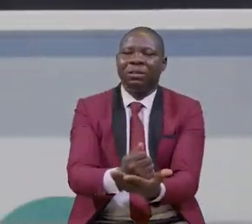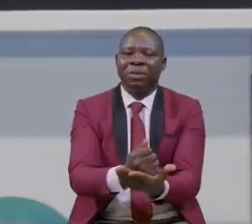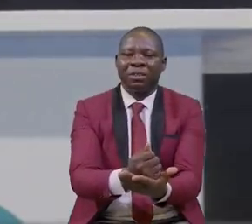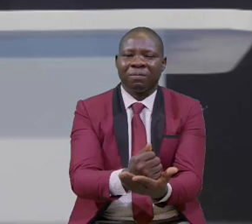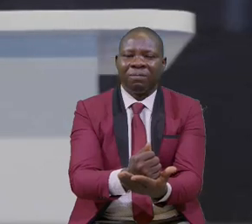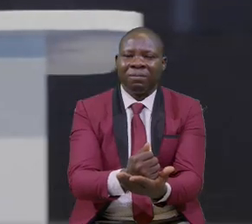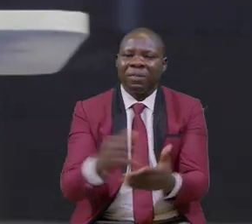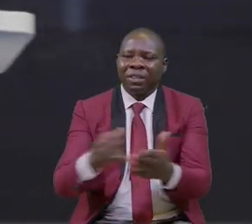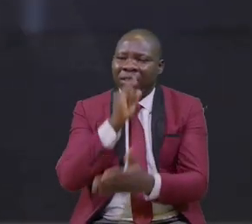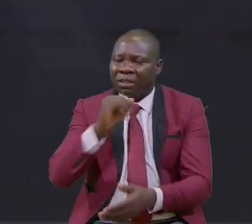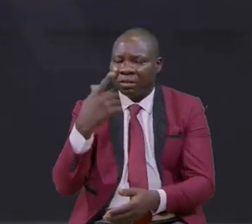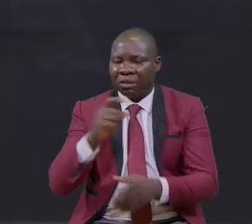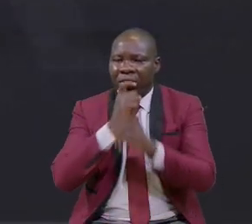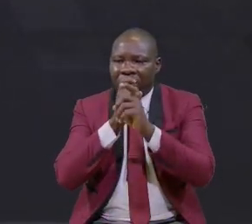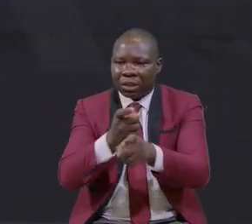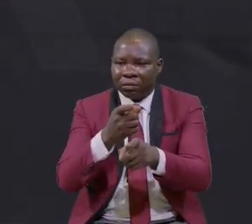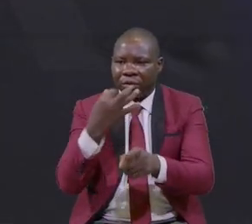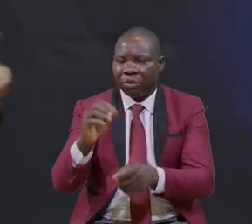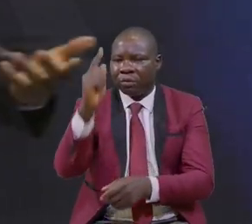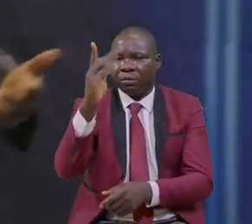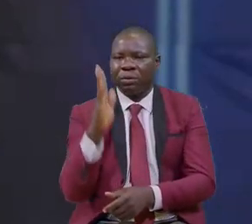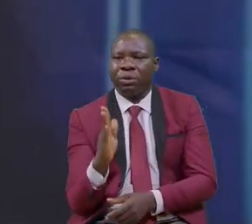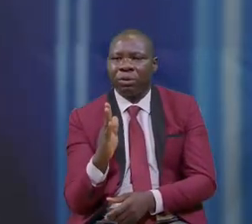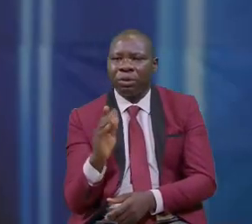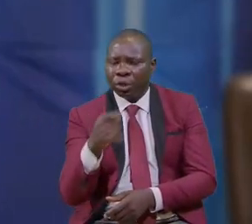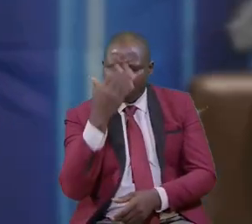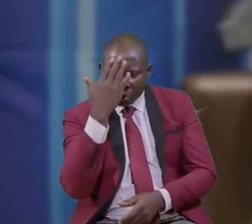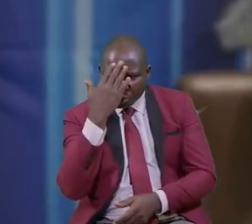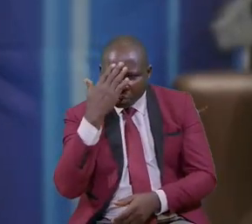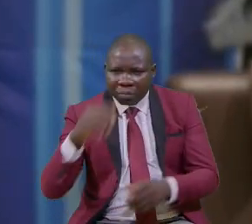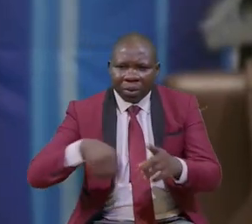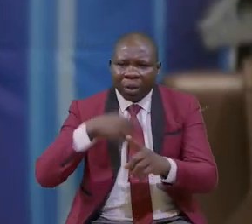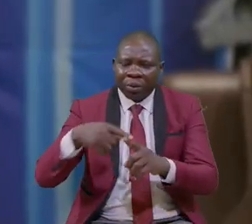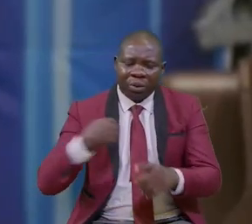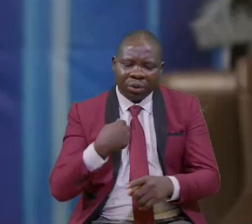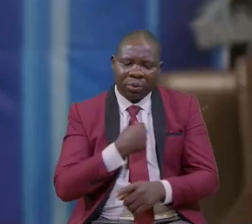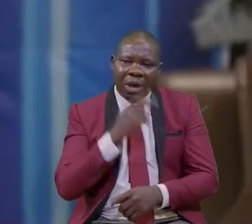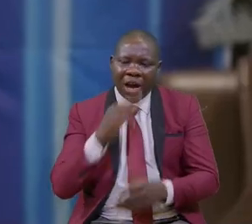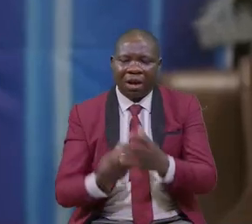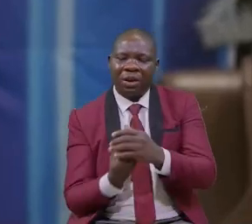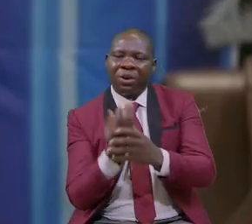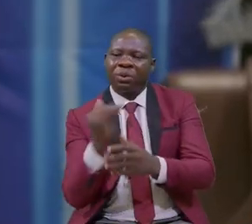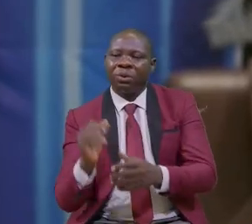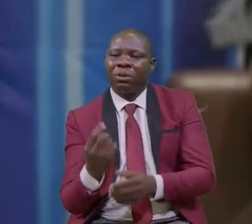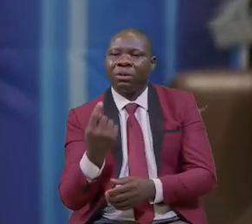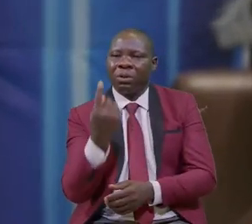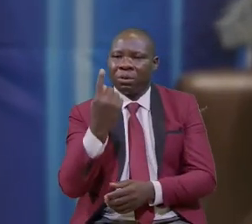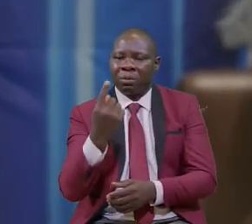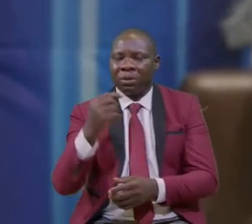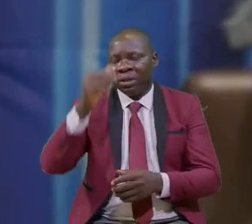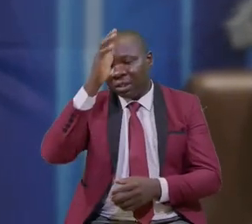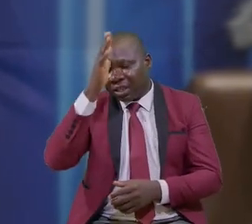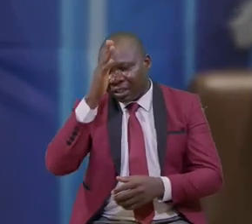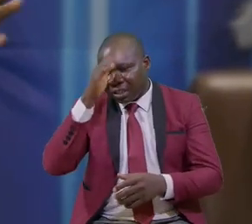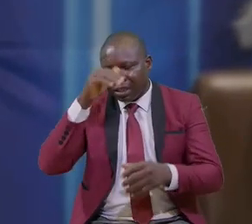C'est le don de Dieu. Vous savez, quand on grandissait, papa, durant